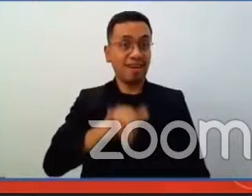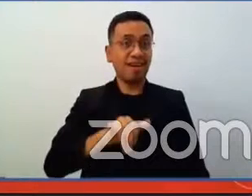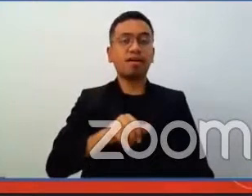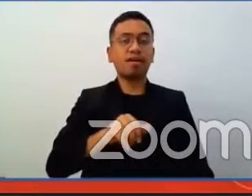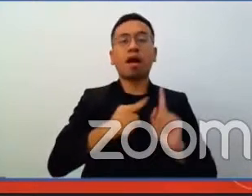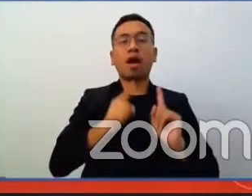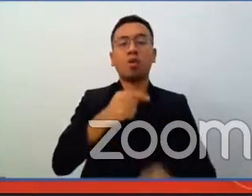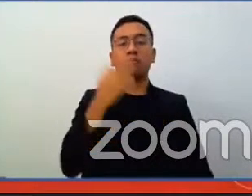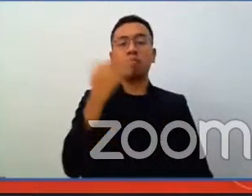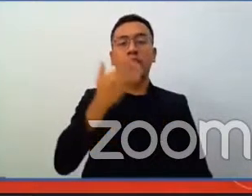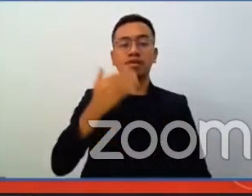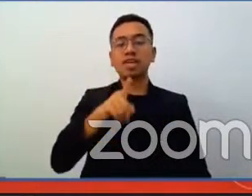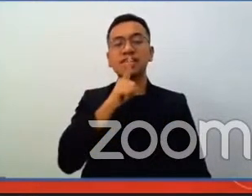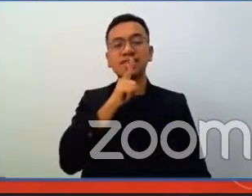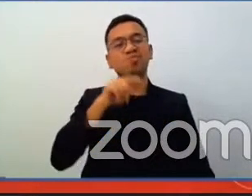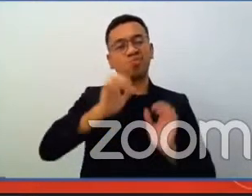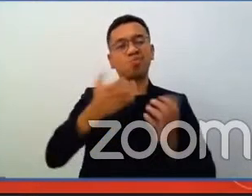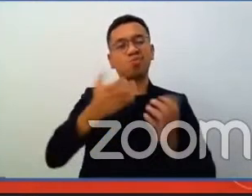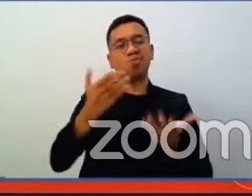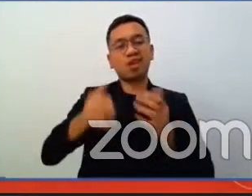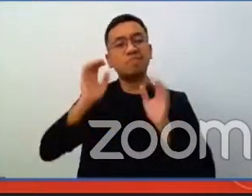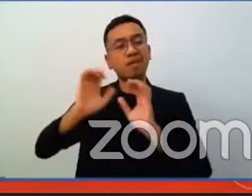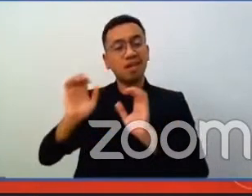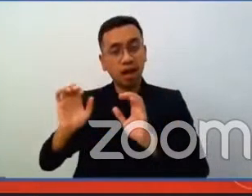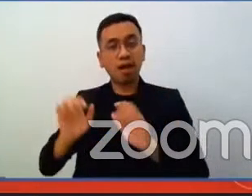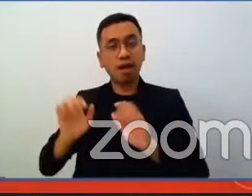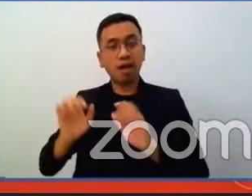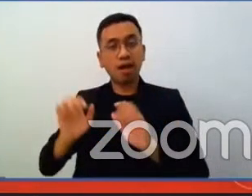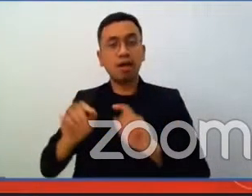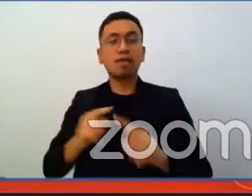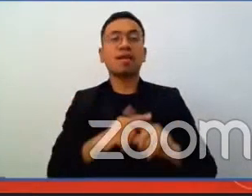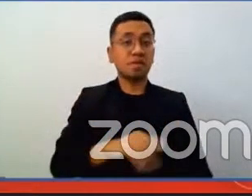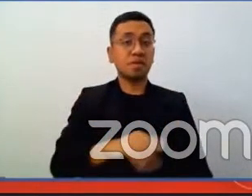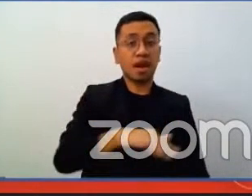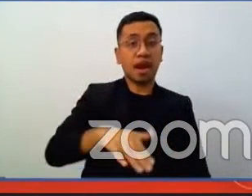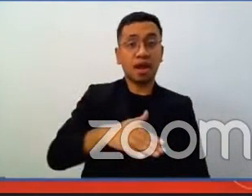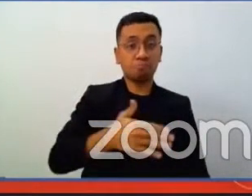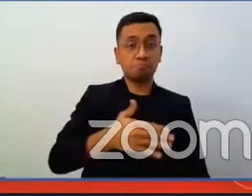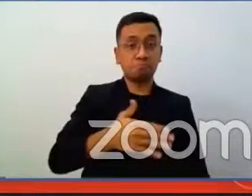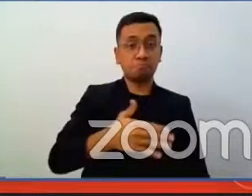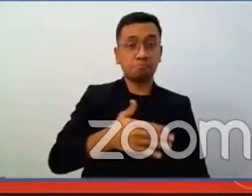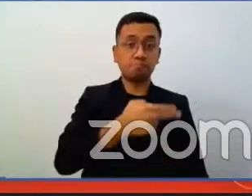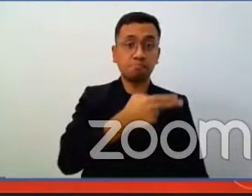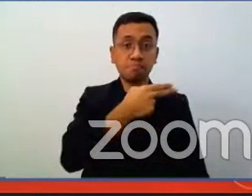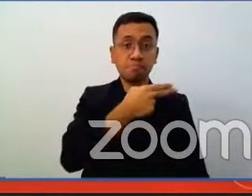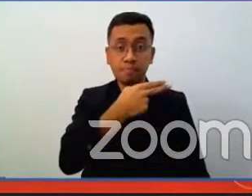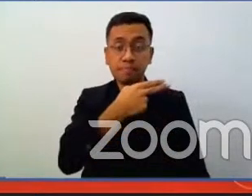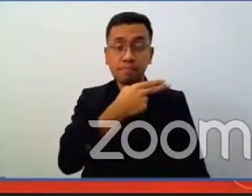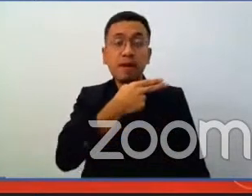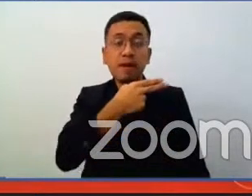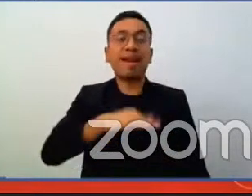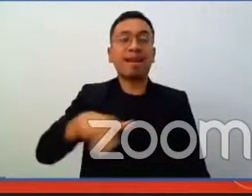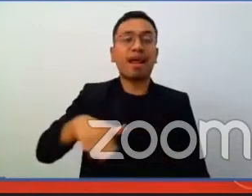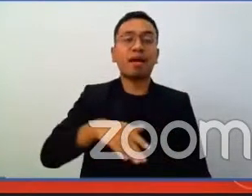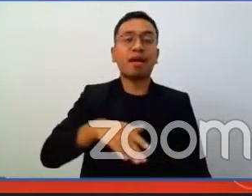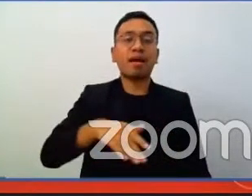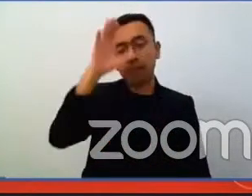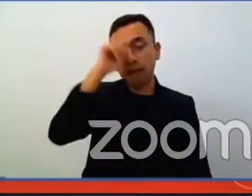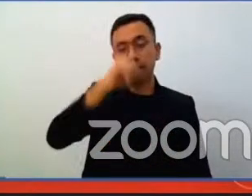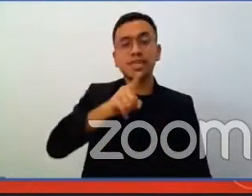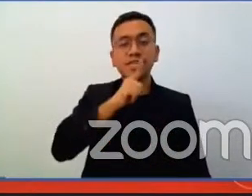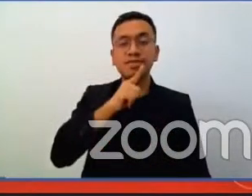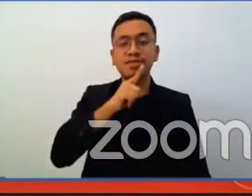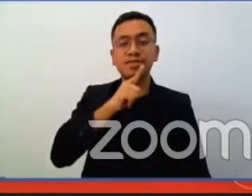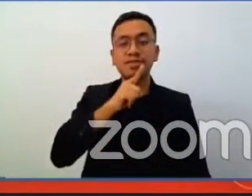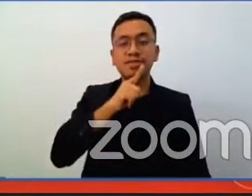bahasa asing yang lainnya ada banyak sekali. Tapi kita tahu tidak semua anak didik kita memahami bahasa asing. Jadi alangkah